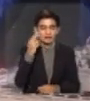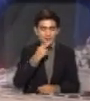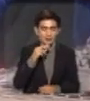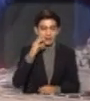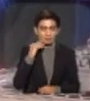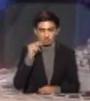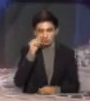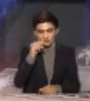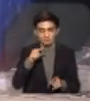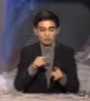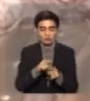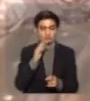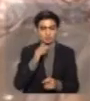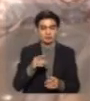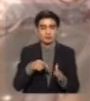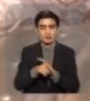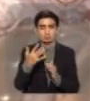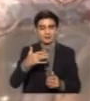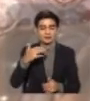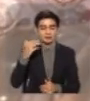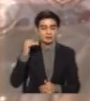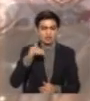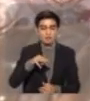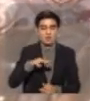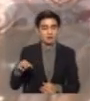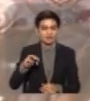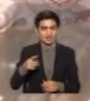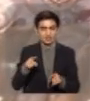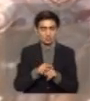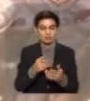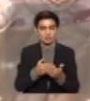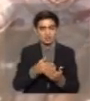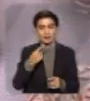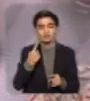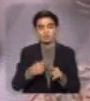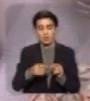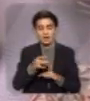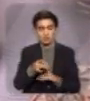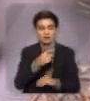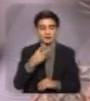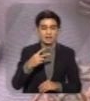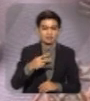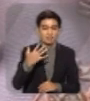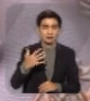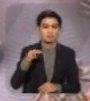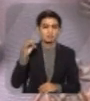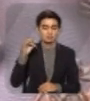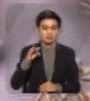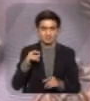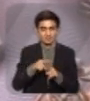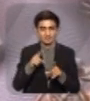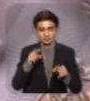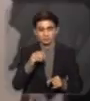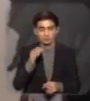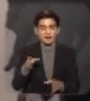будет составлять не менее 50 миллионов тенге. Для других регионов не менее 25 миллионов. По мнению аналитиков, не все